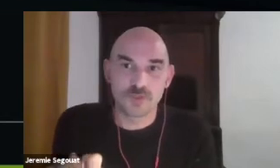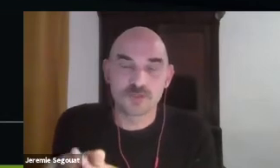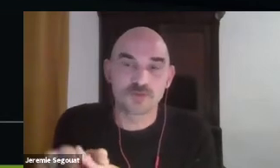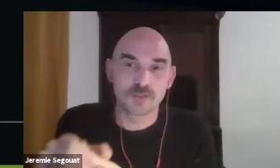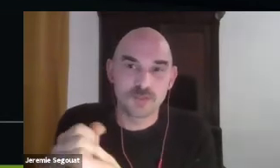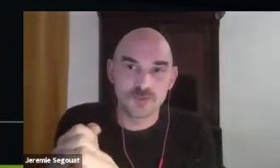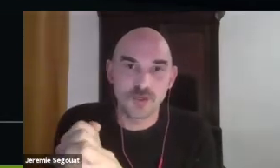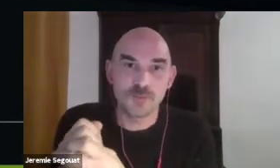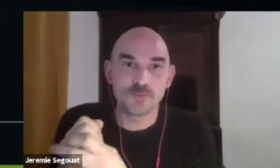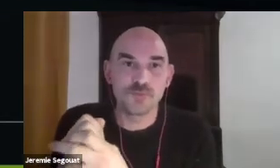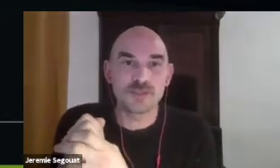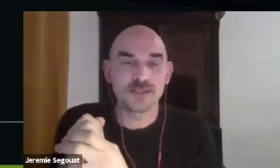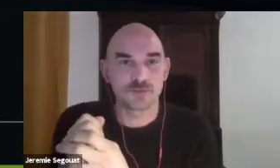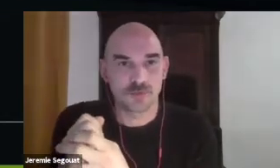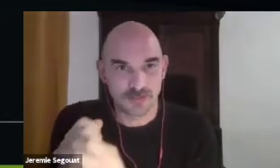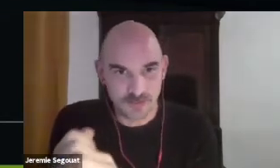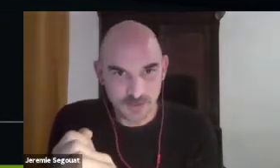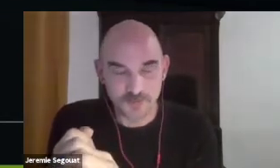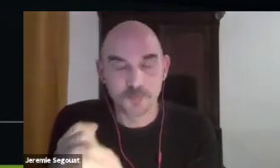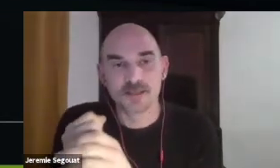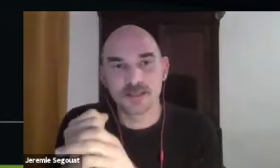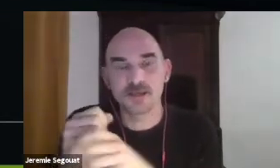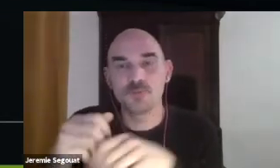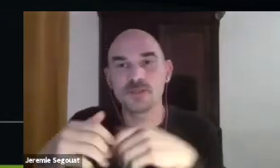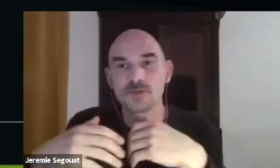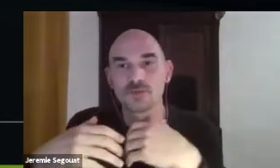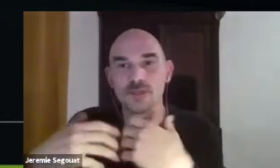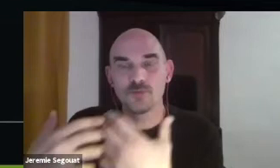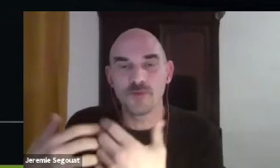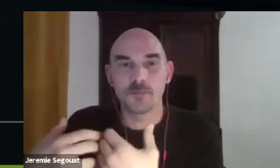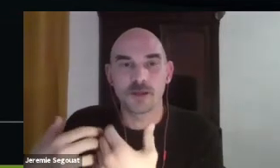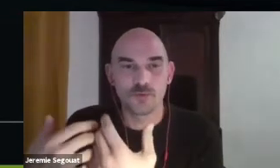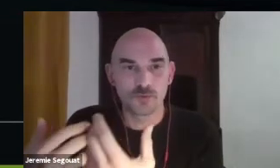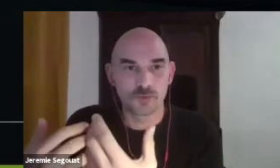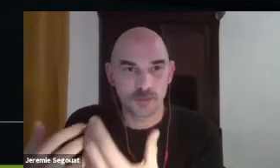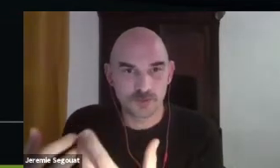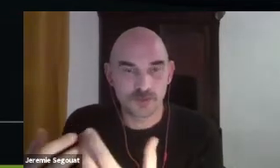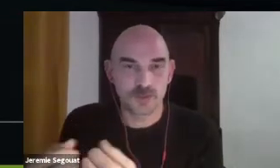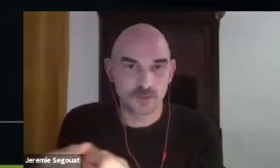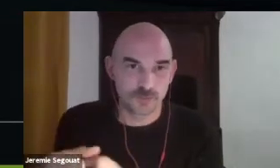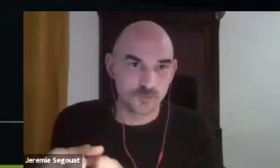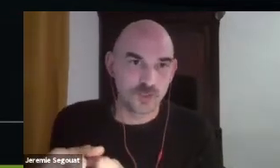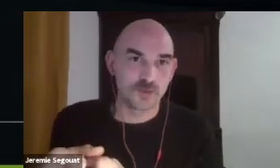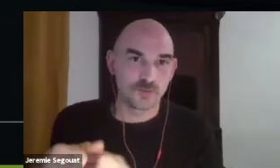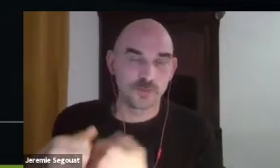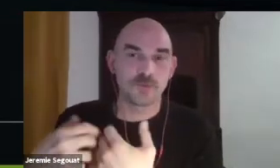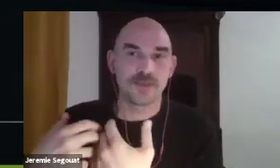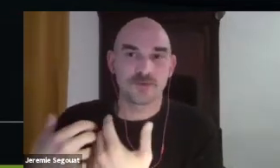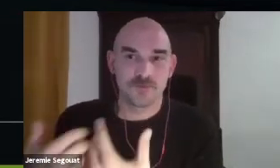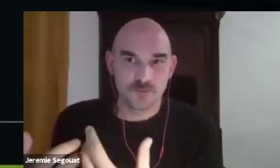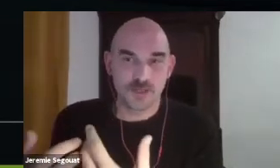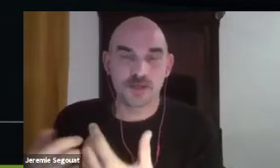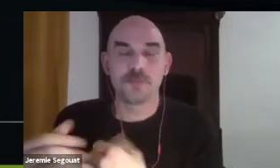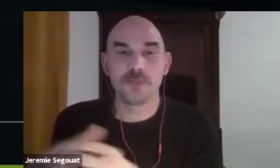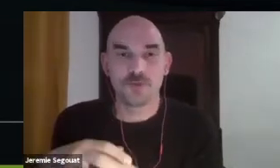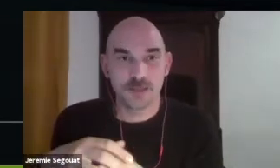ceux qu'on utilise en langue des signes visuel mais puisqu'ils sont tactiles c'est à dire puisqu'ils sont découverts par l'autre personne avec qui on communique non pas de manière